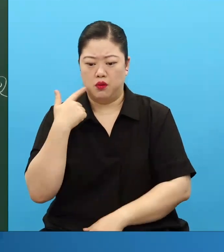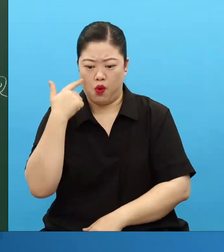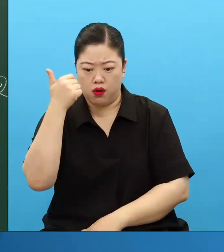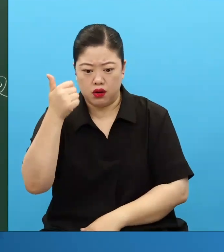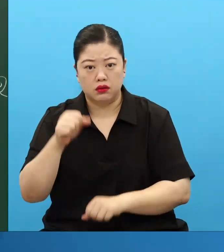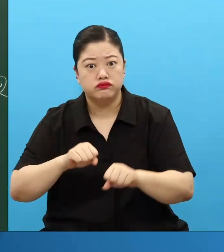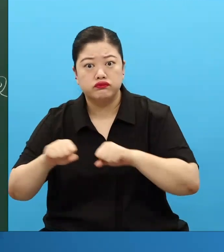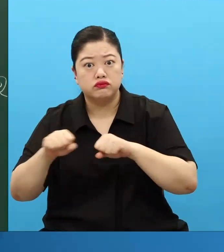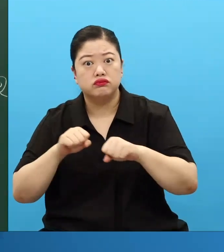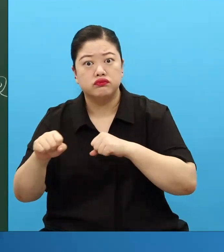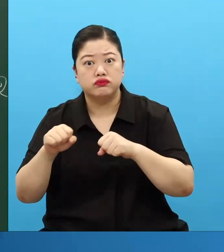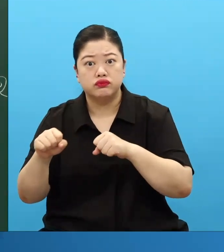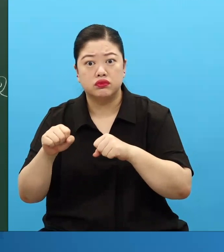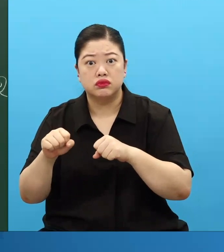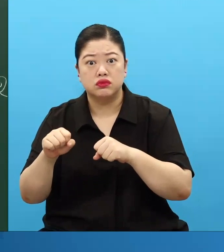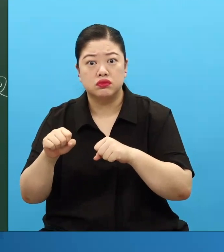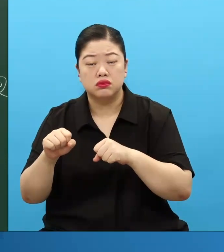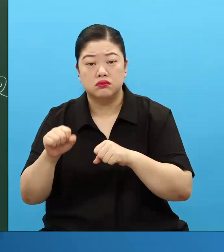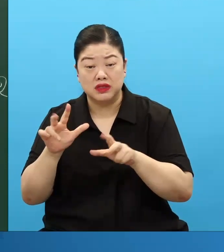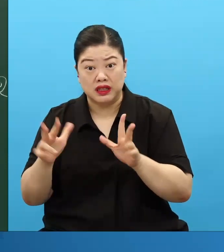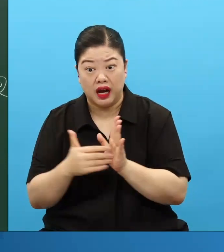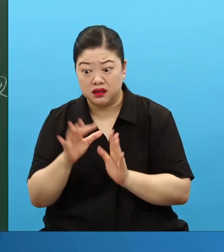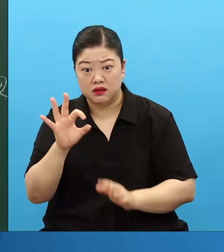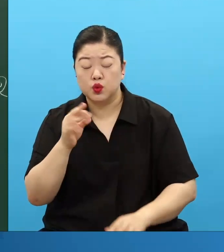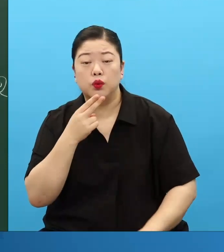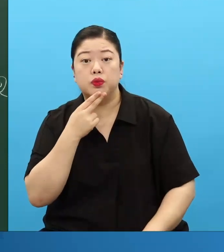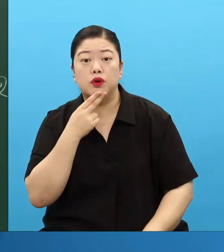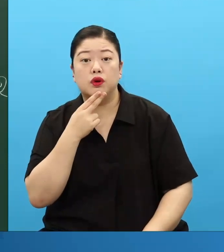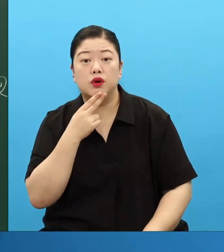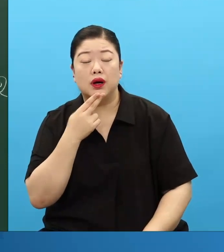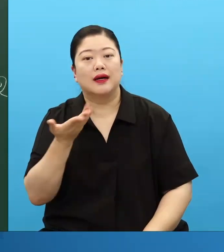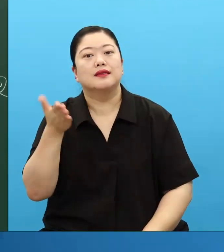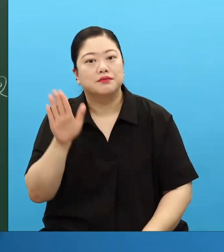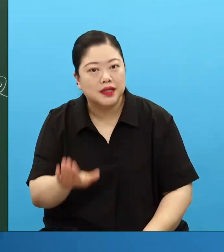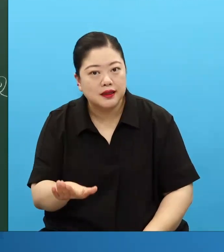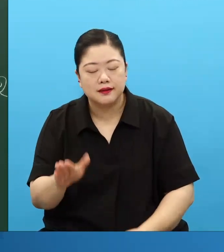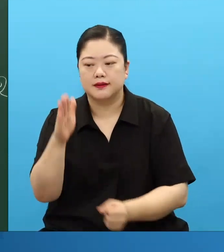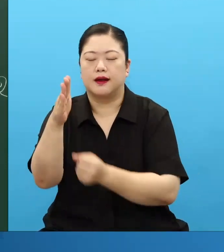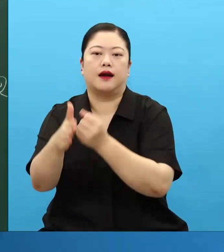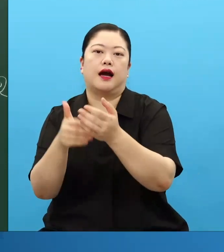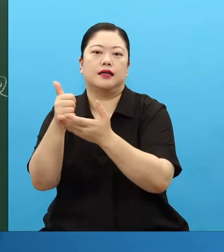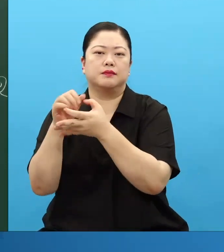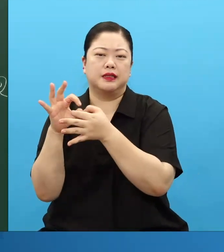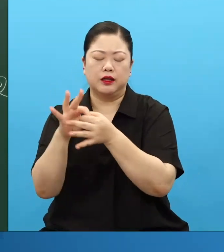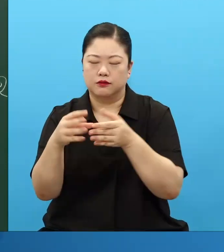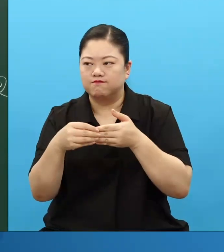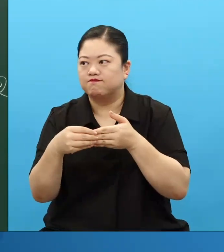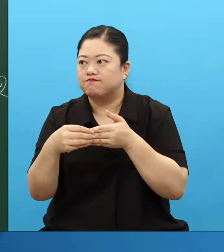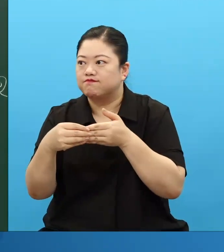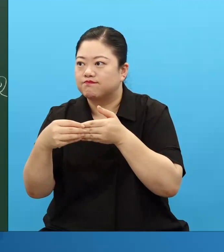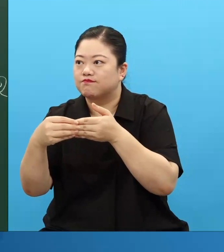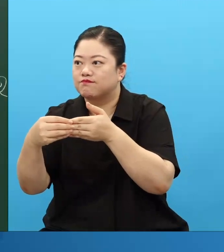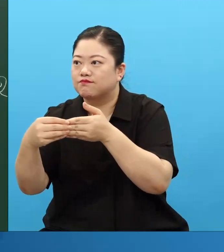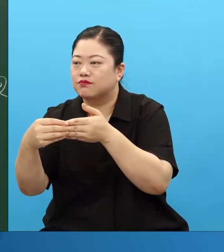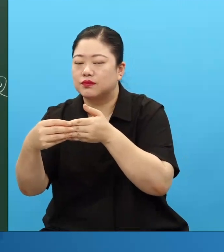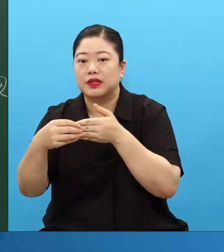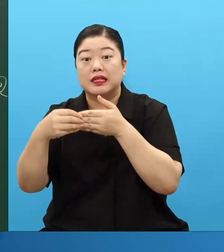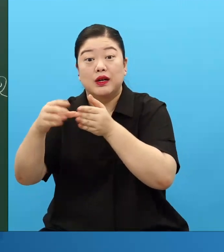for 복음으로. our pastors who have speak 그렇죠? only of the gospel from the pulpit, and to those church members who have lost their strength, talk about 안 only the 되는 gospel. 중직자에게 정확한 답을 줘야